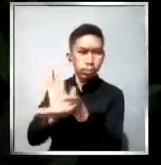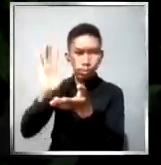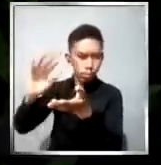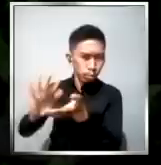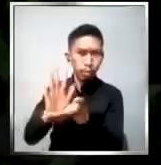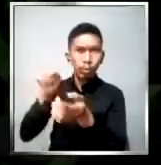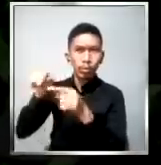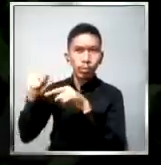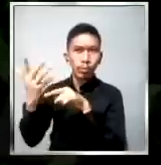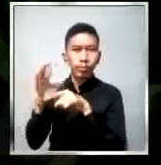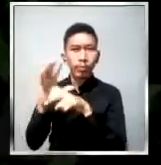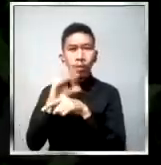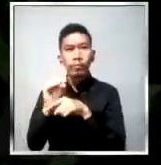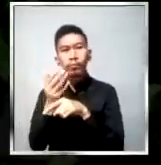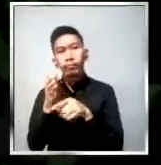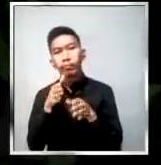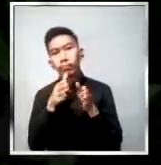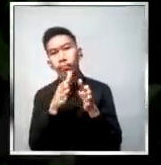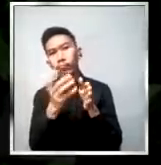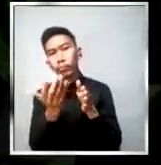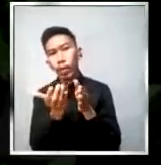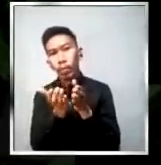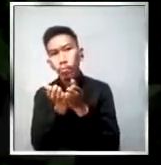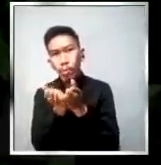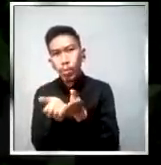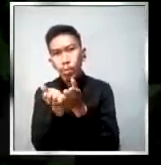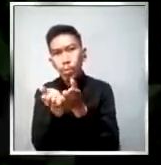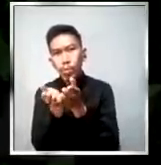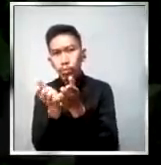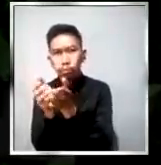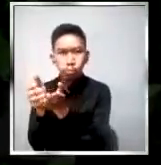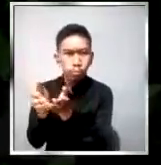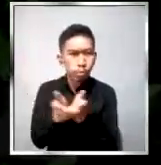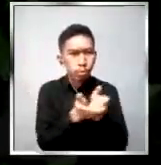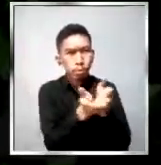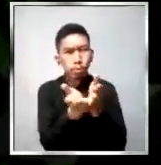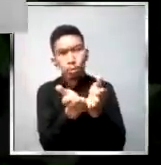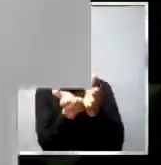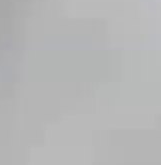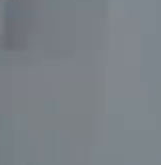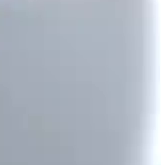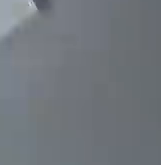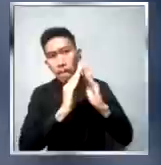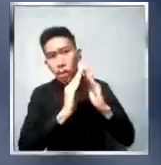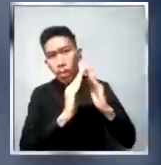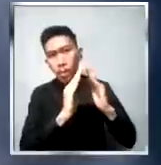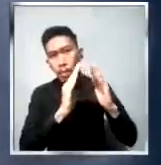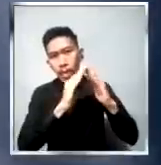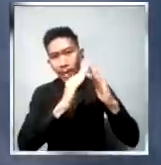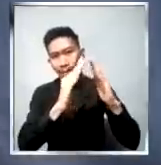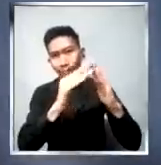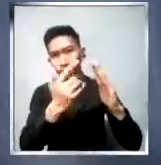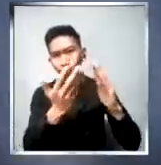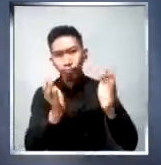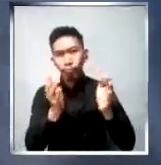nang araro ng mga bangka at bahay sa tabing dagat. Nakatutok si Oscar Oida.